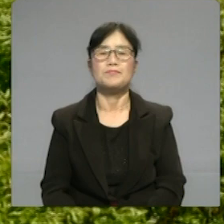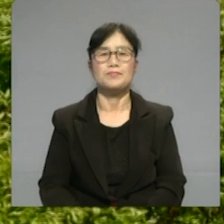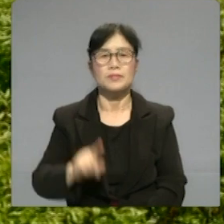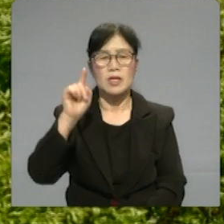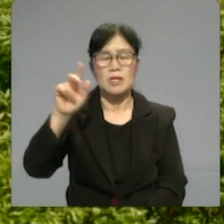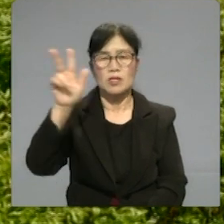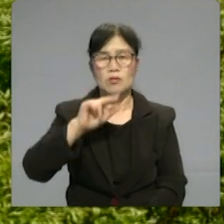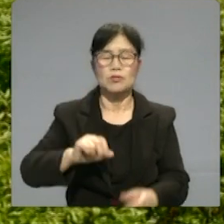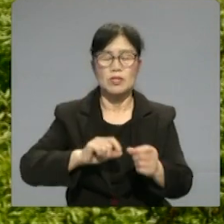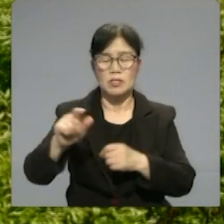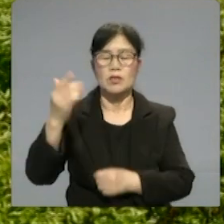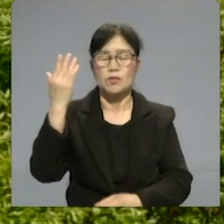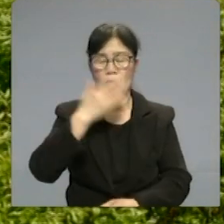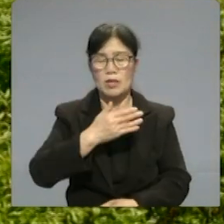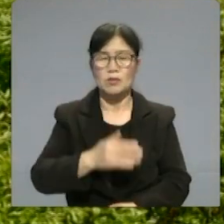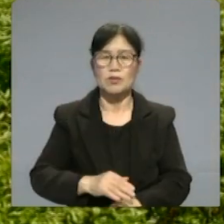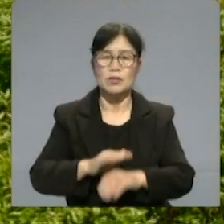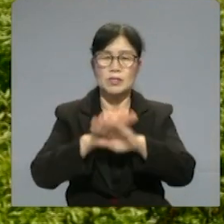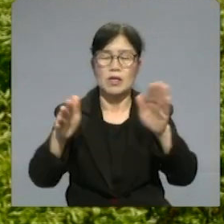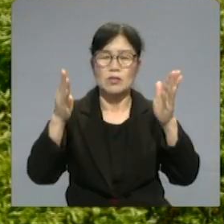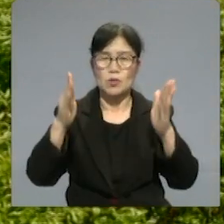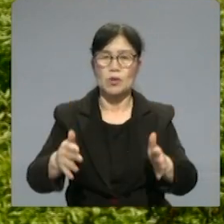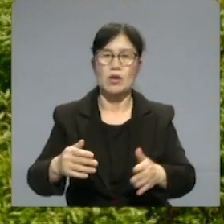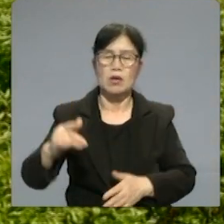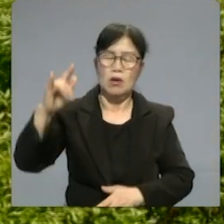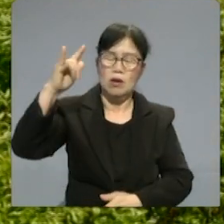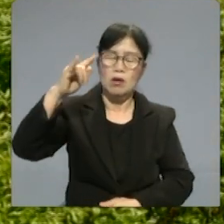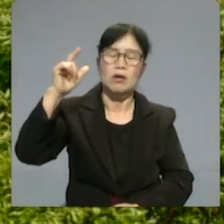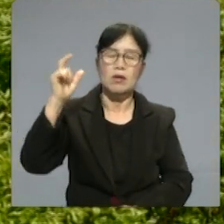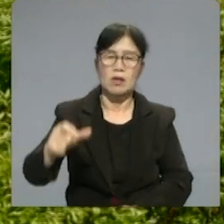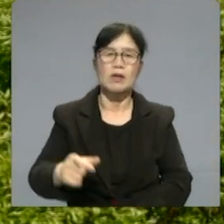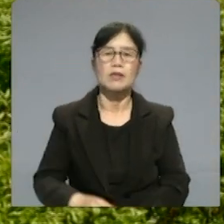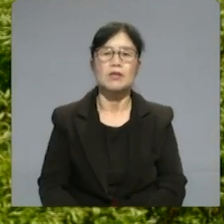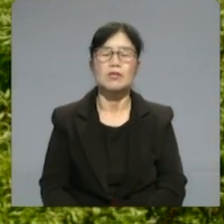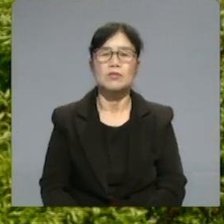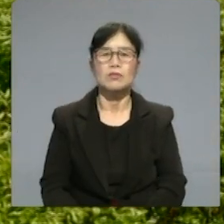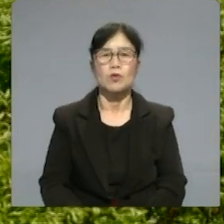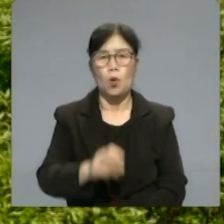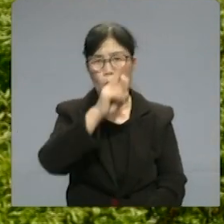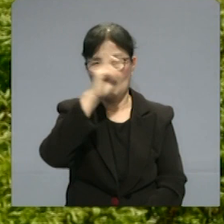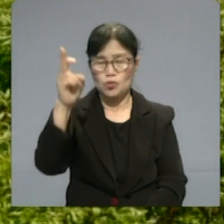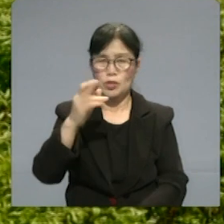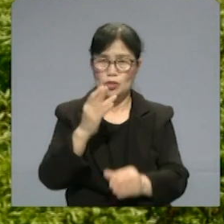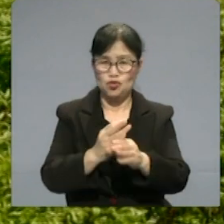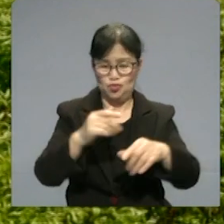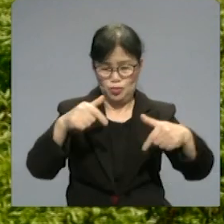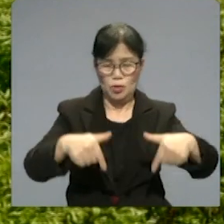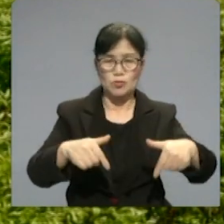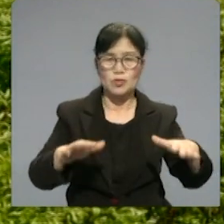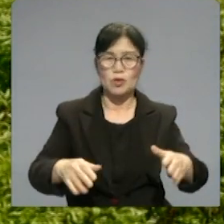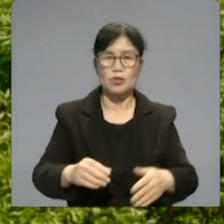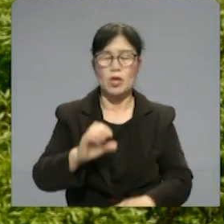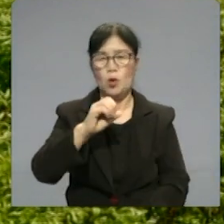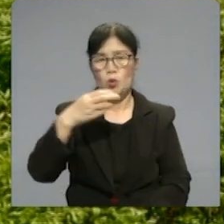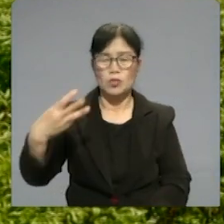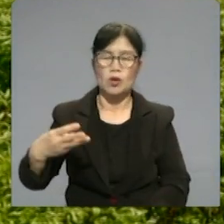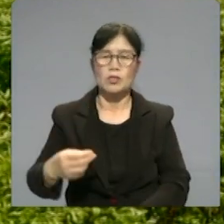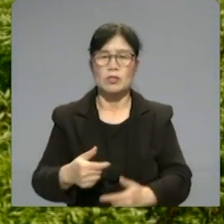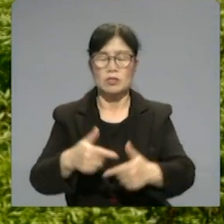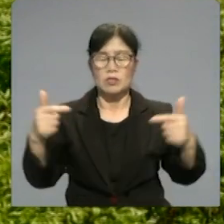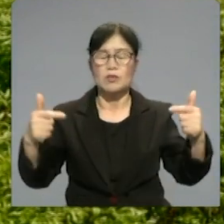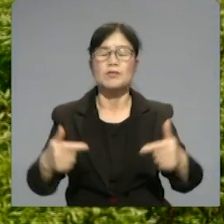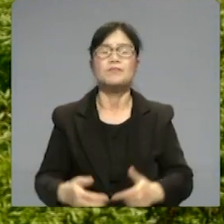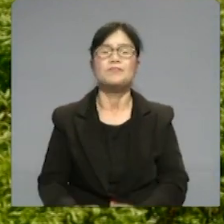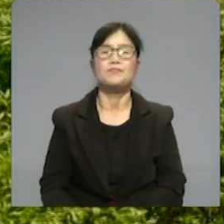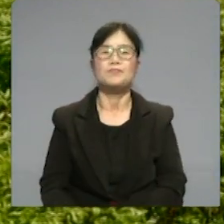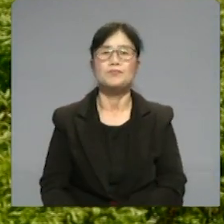전국이 대체로 맑은 가운데 낮 동안 자외선이 매우 강하겠고요 오후에 중서부 지역은 오존 농도도 높게 오르겠는데요